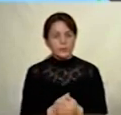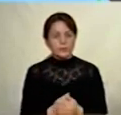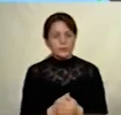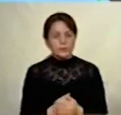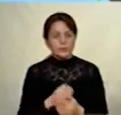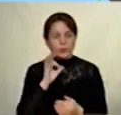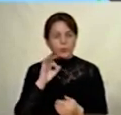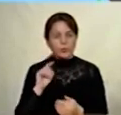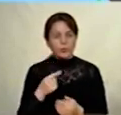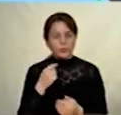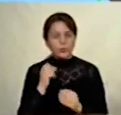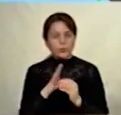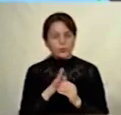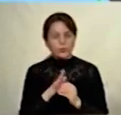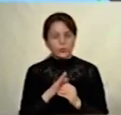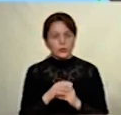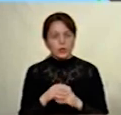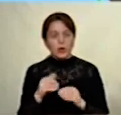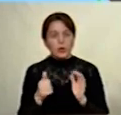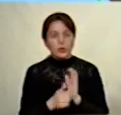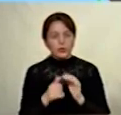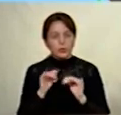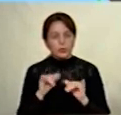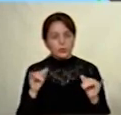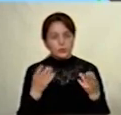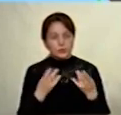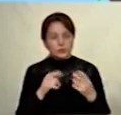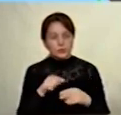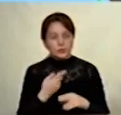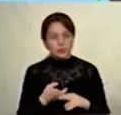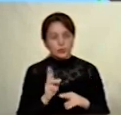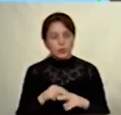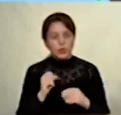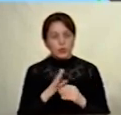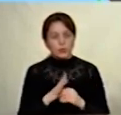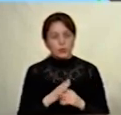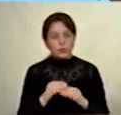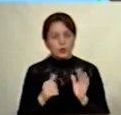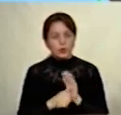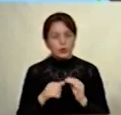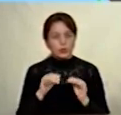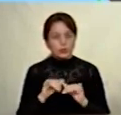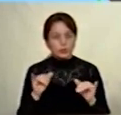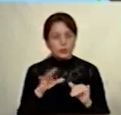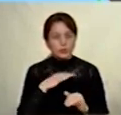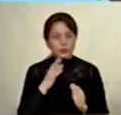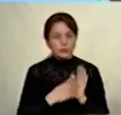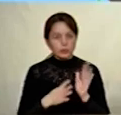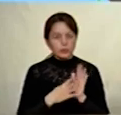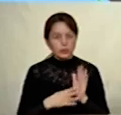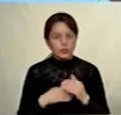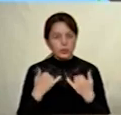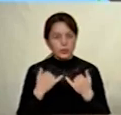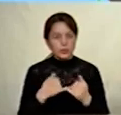Keyingisi 0,15 ni 6 ga ko'paytirishimiz kerak. Buning uchun 15 ni 6 ga ko'paytirib oldik. 90.